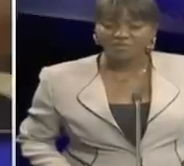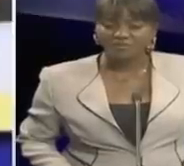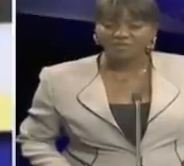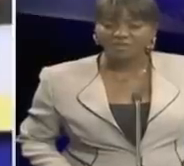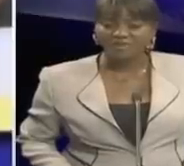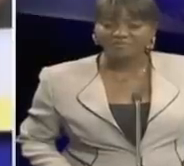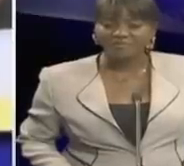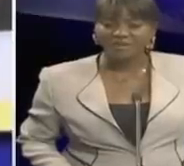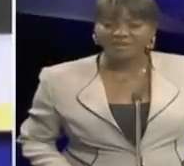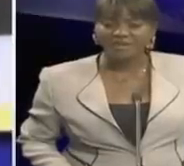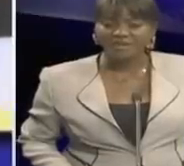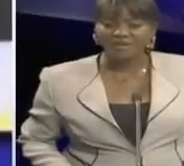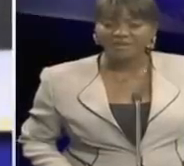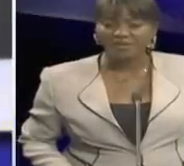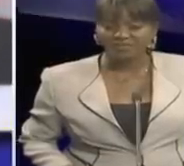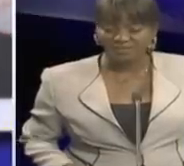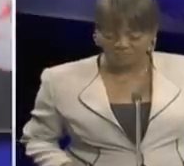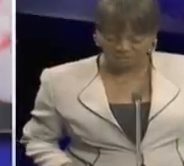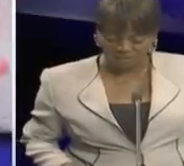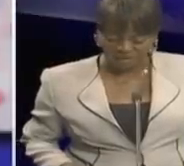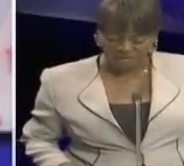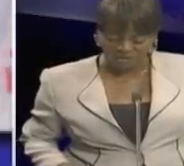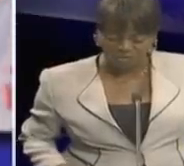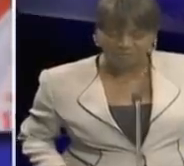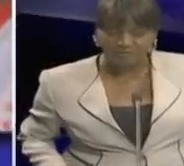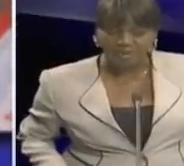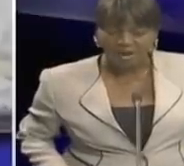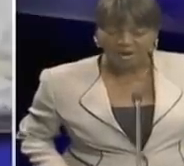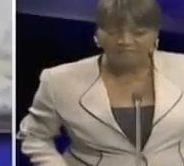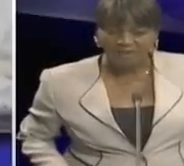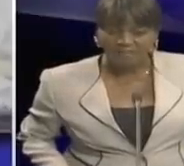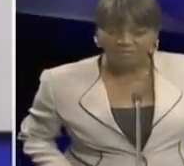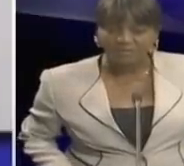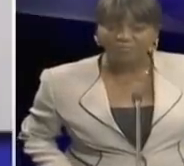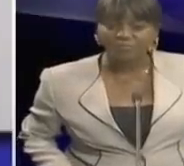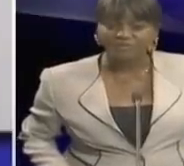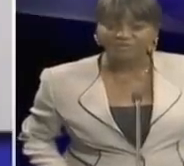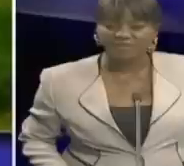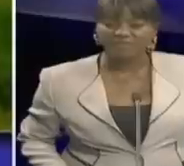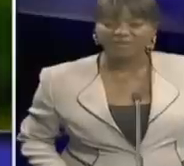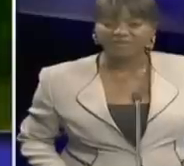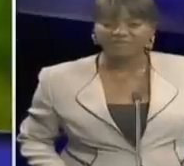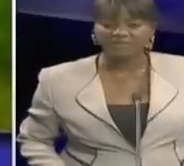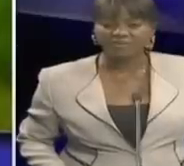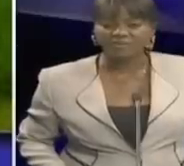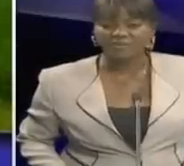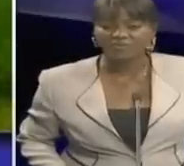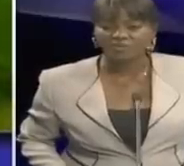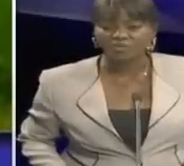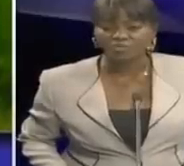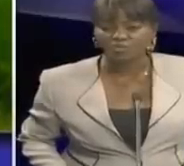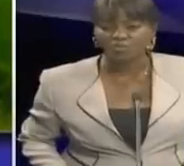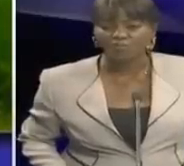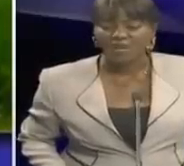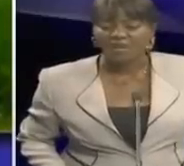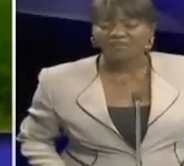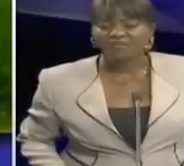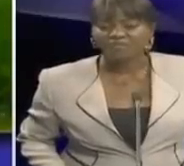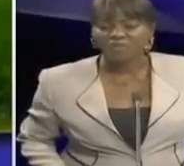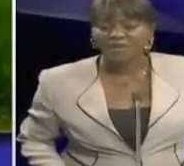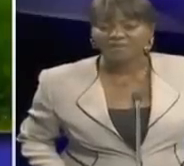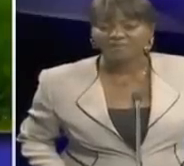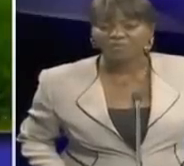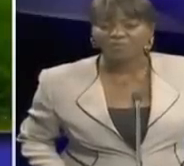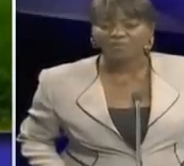le ministre de l'EPFP et les confessions religieuses. Enfin, montée en puissance des FRDC dans le territoire de Rutshuru, les